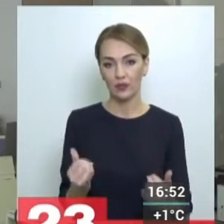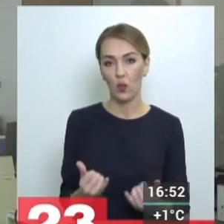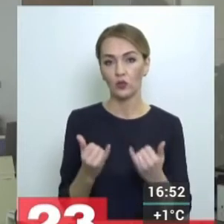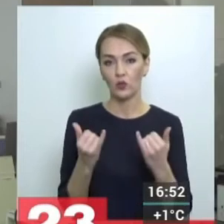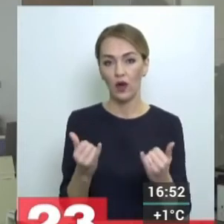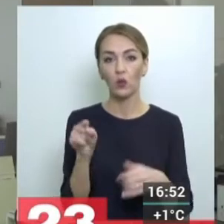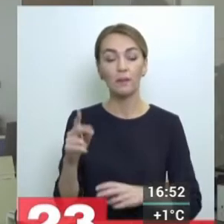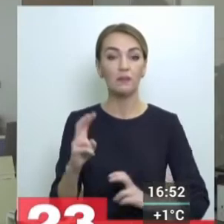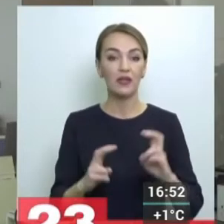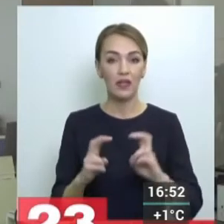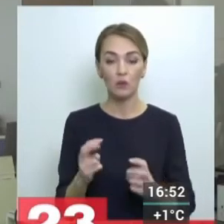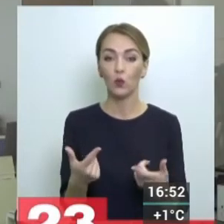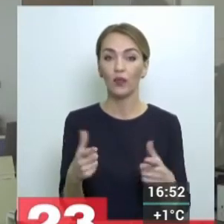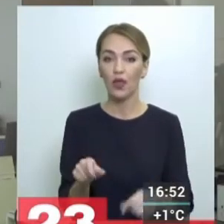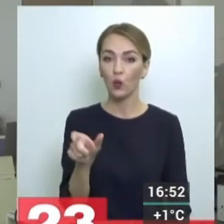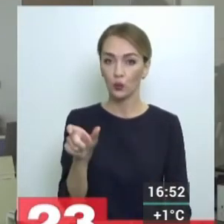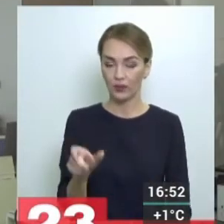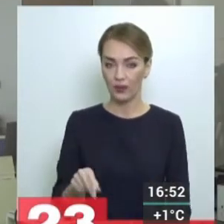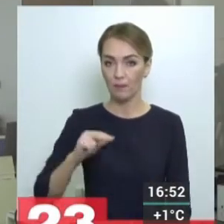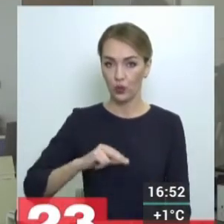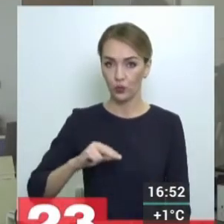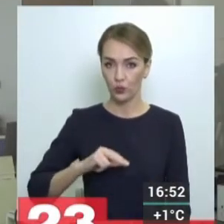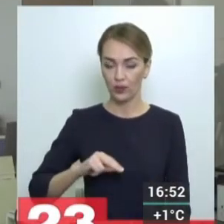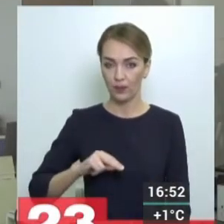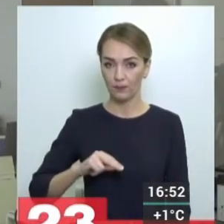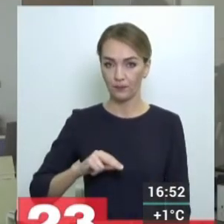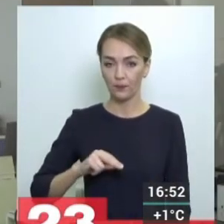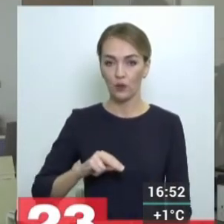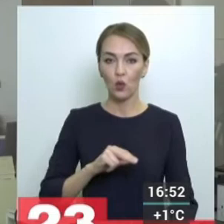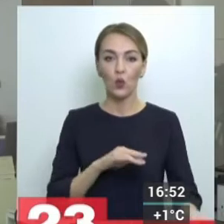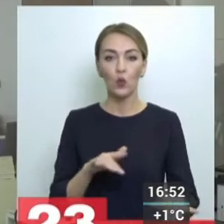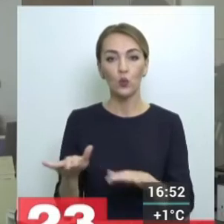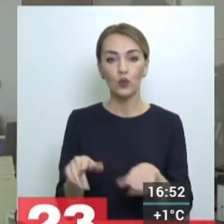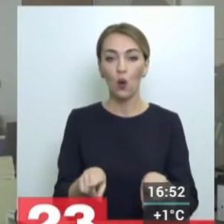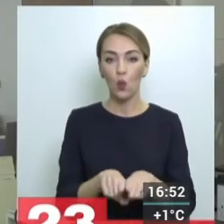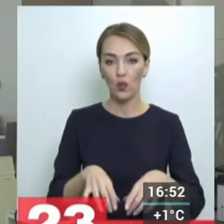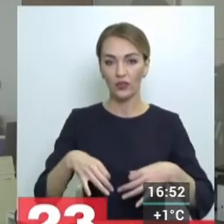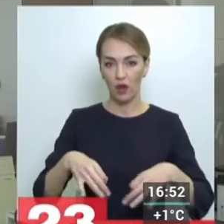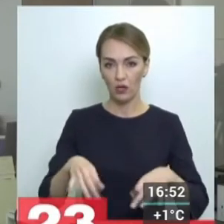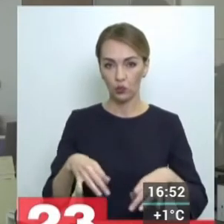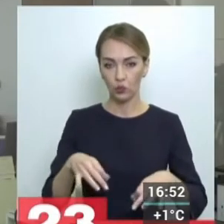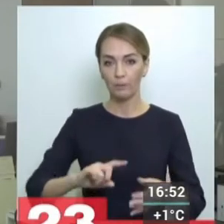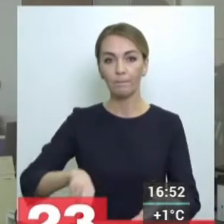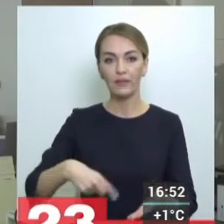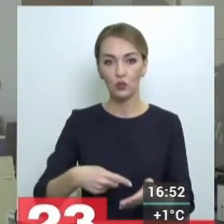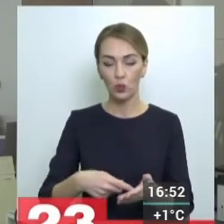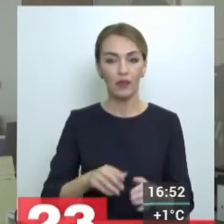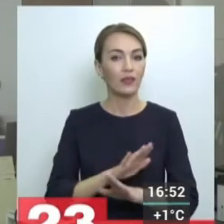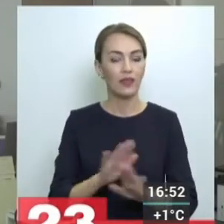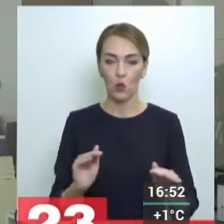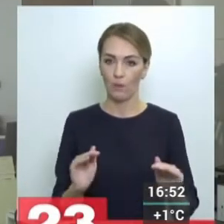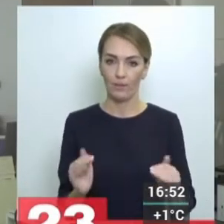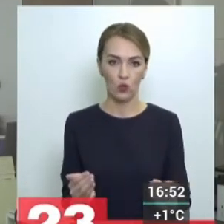організувало те підприємство, де людина працює. Рух такого транспорту містом